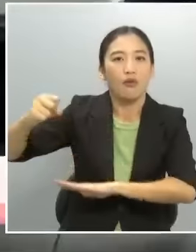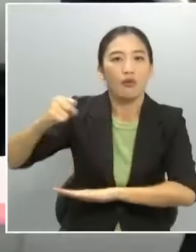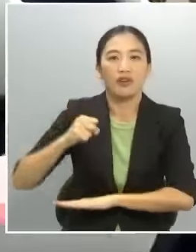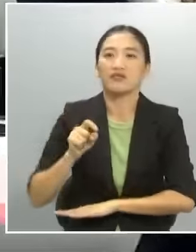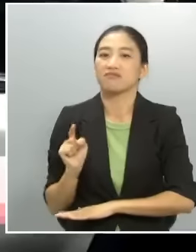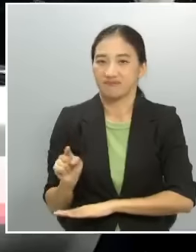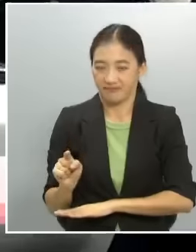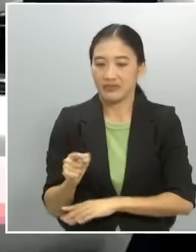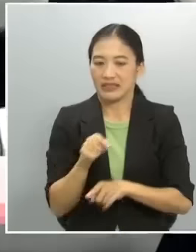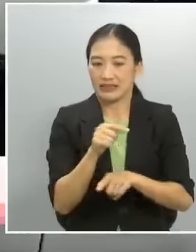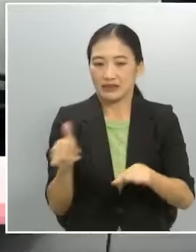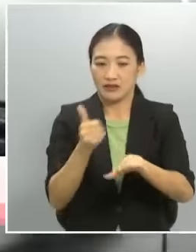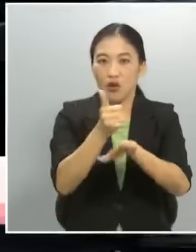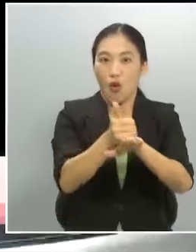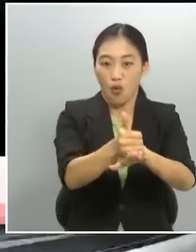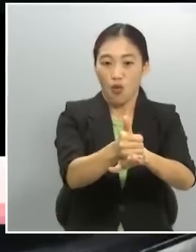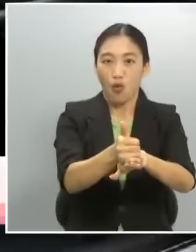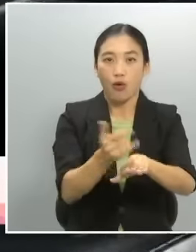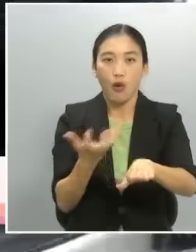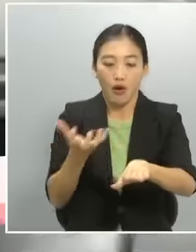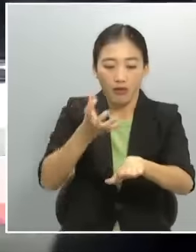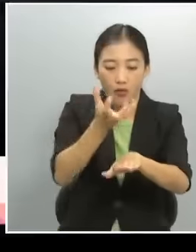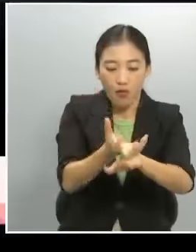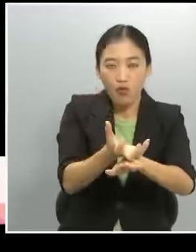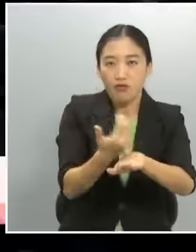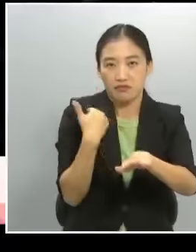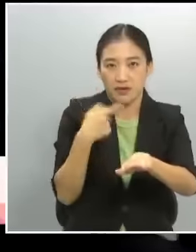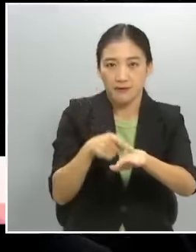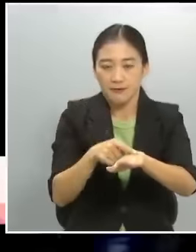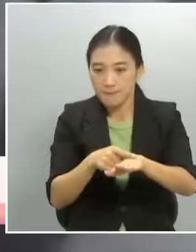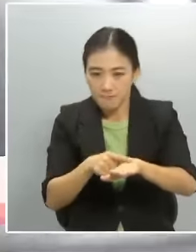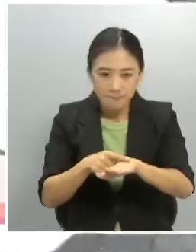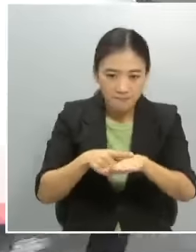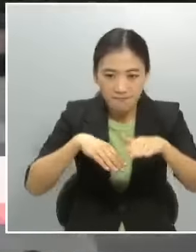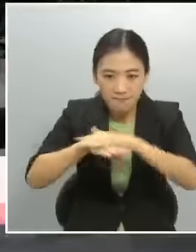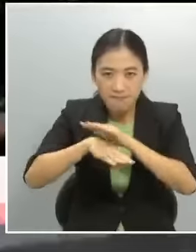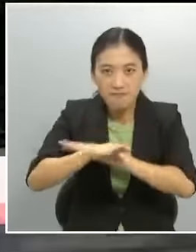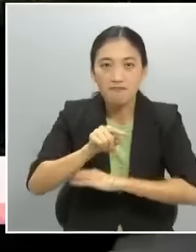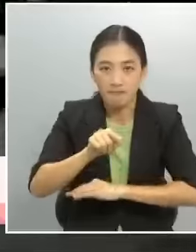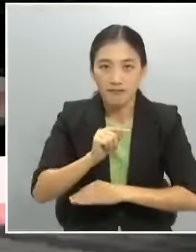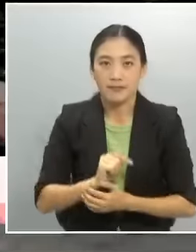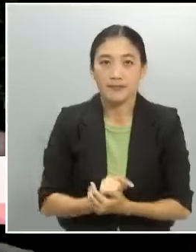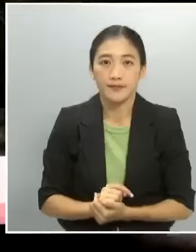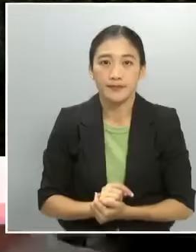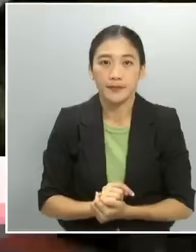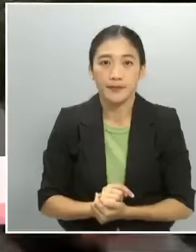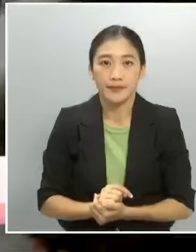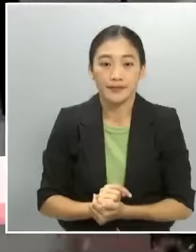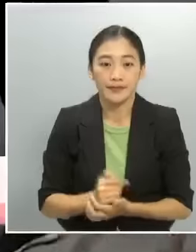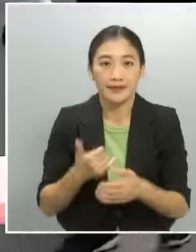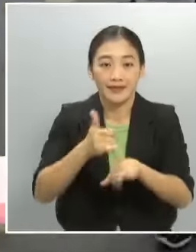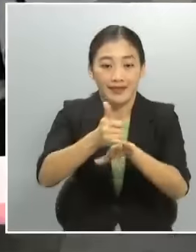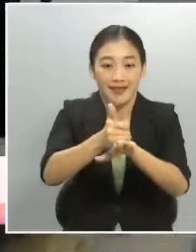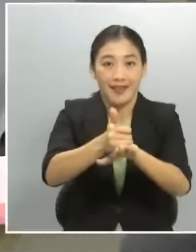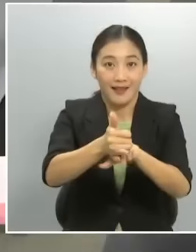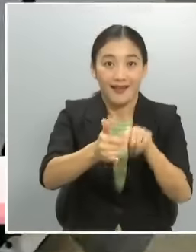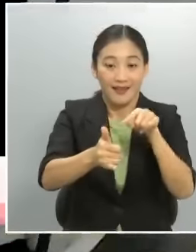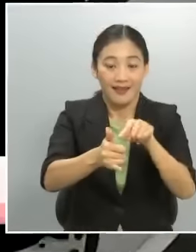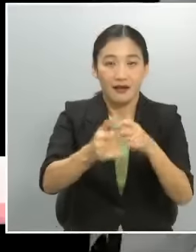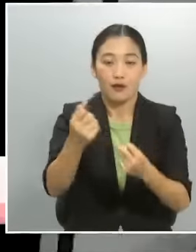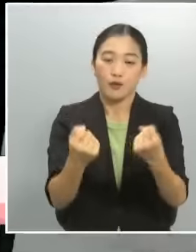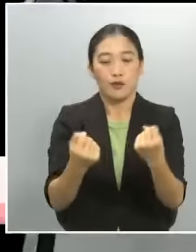หรือการพาทรัพย์นั้นไปหรือเพื่อให้พ้นจากการจับกุมหรือรับของโจรขณะที่เจ้าตัวเองผู้ชมครับกำลังขับร